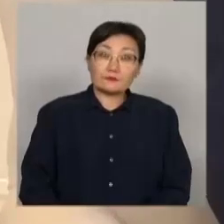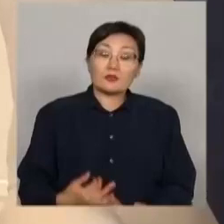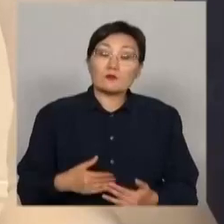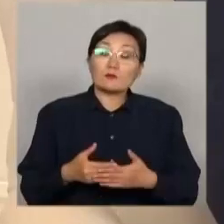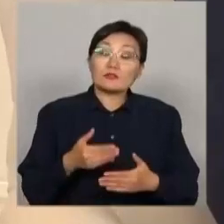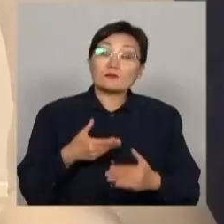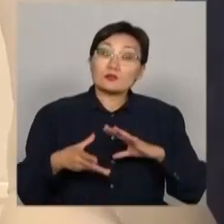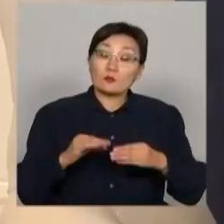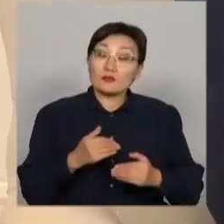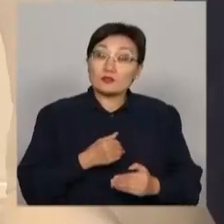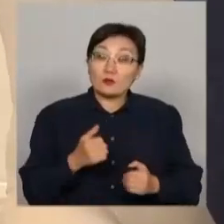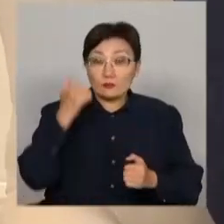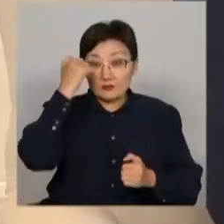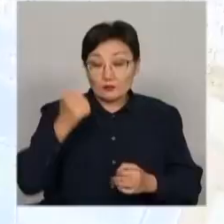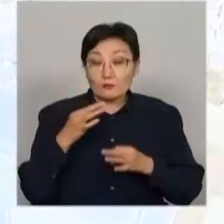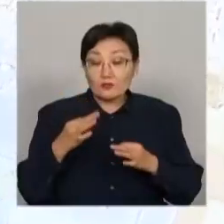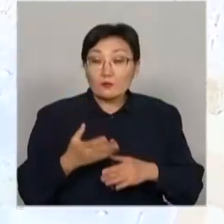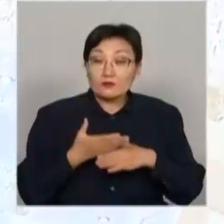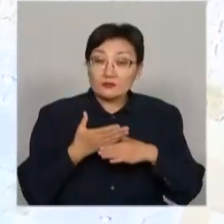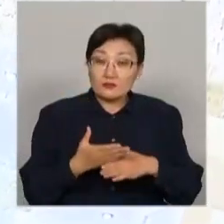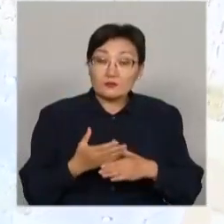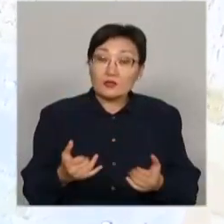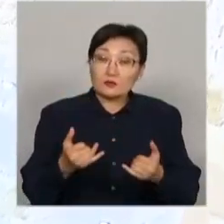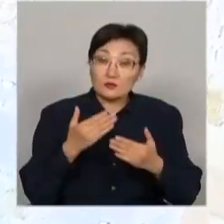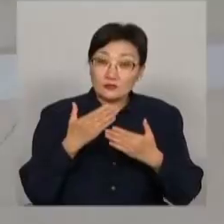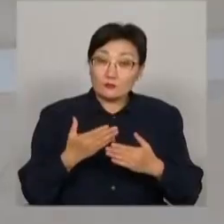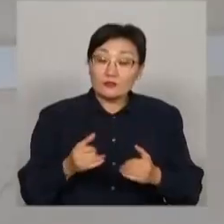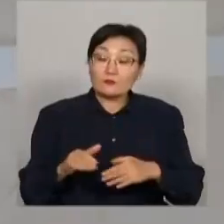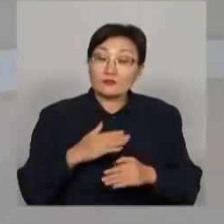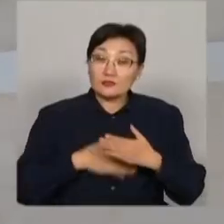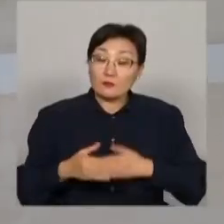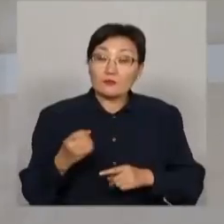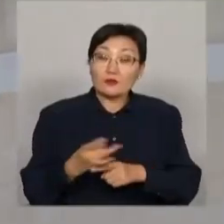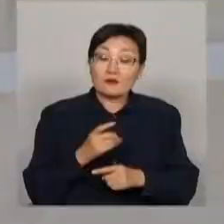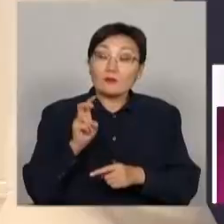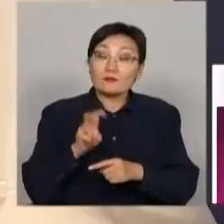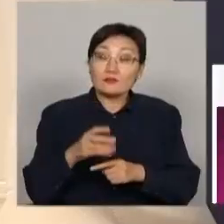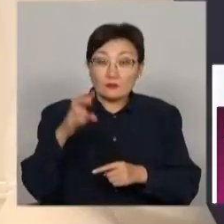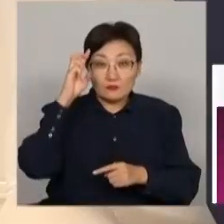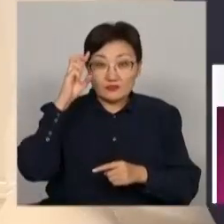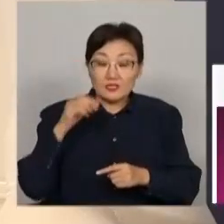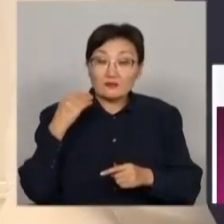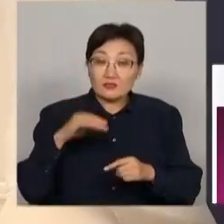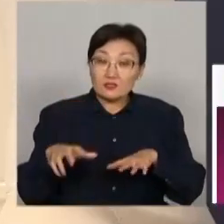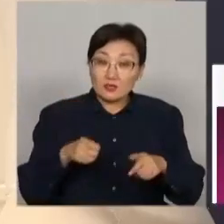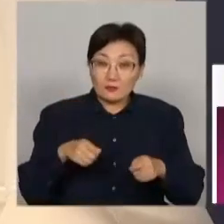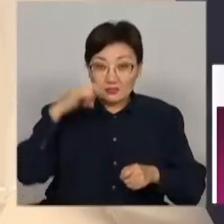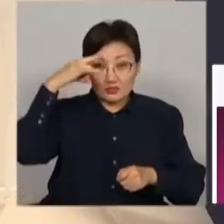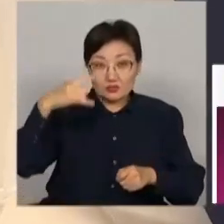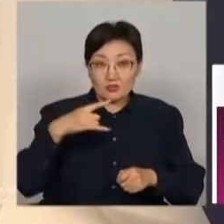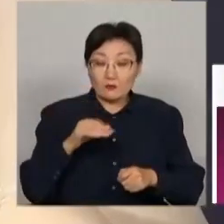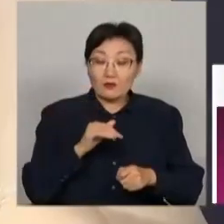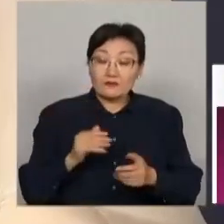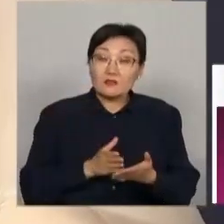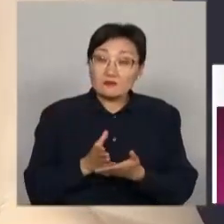Прежде всего, хочу поблагодарить вас за оказанное гостеприимство. Рад впервые посетить вашу страну в качестве президента Казахстана с